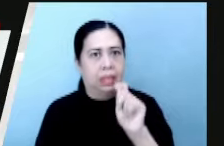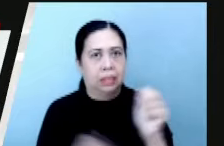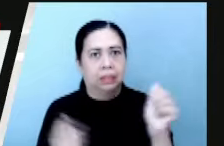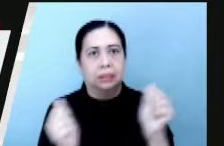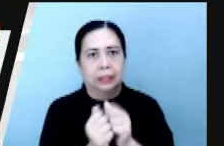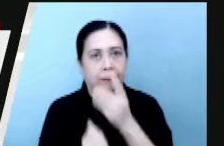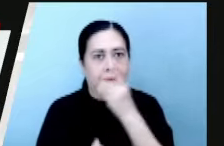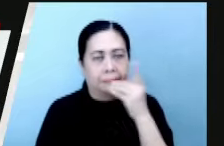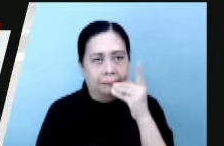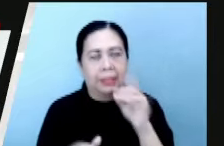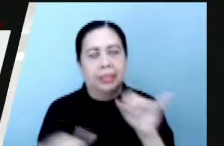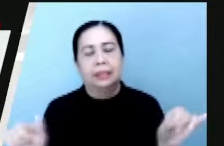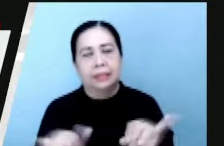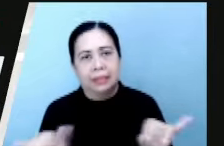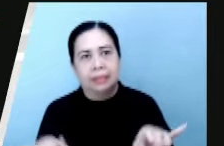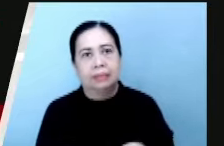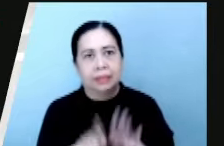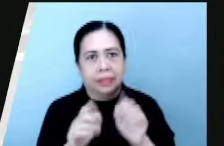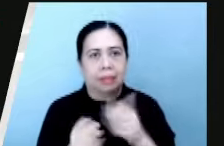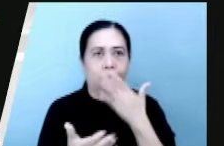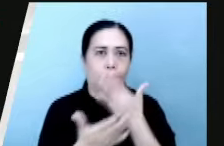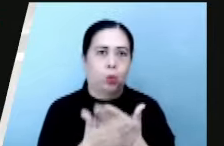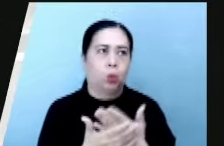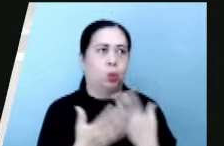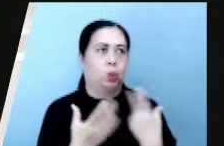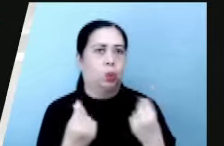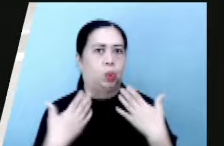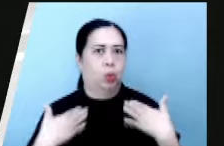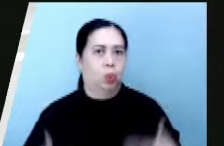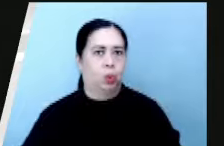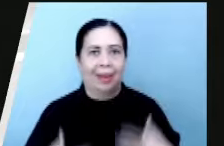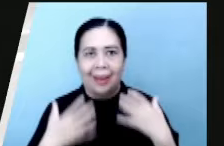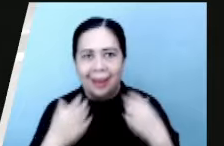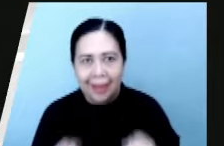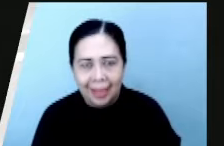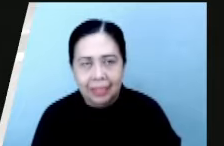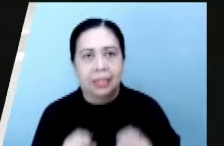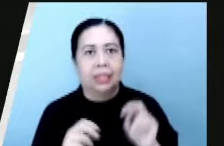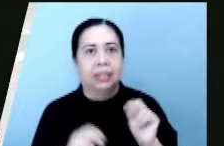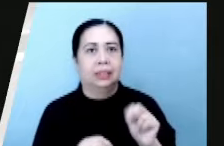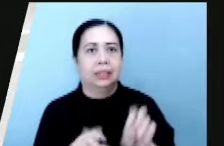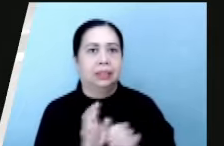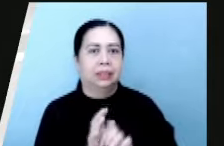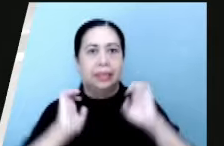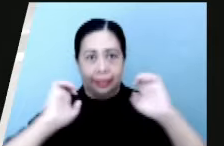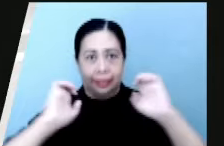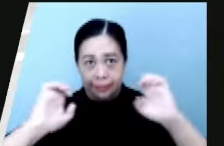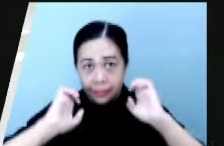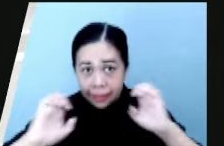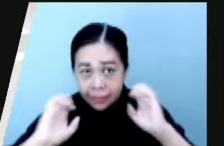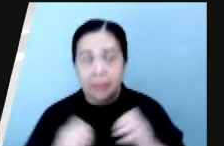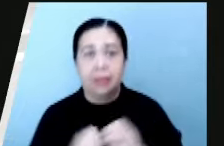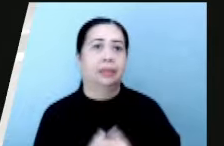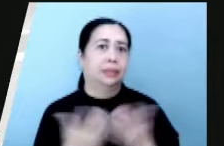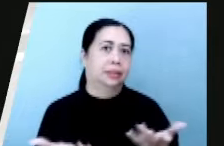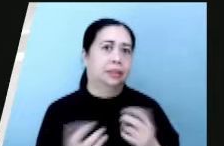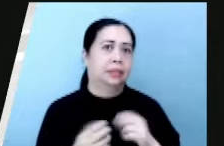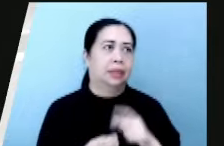pang healthy lifestyle practices. Kailangan din yung iba pa, nag-exercise din tayo. And syempre yung mga